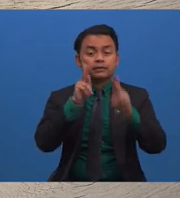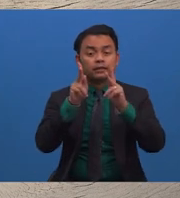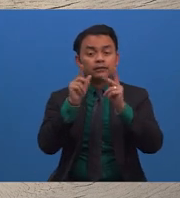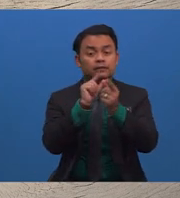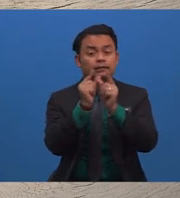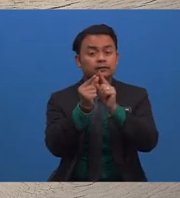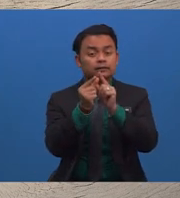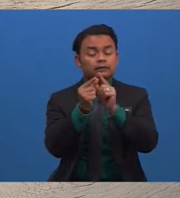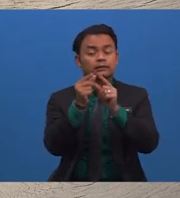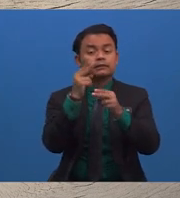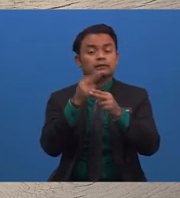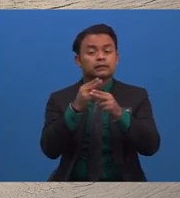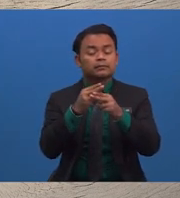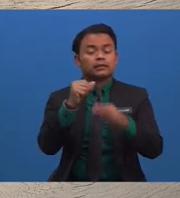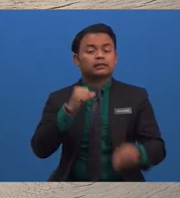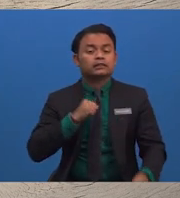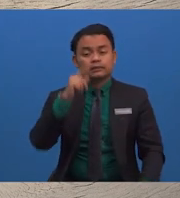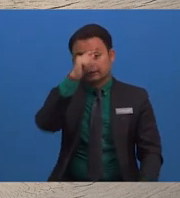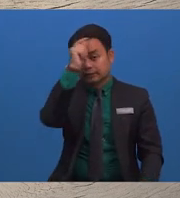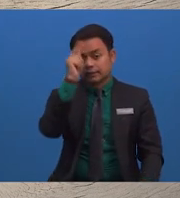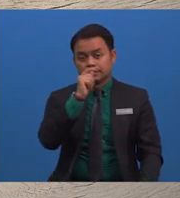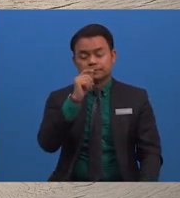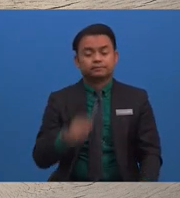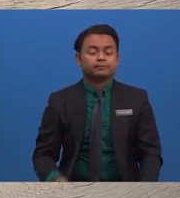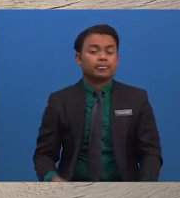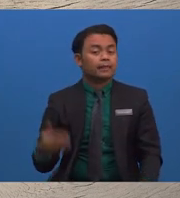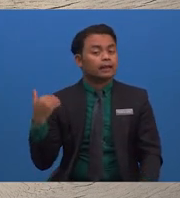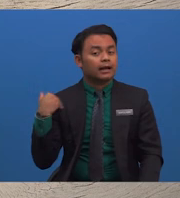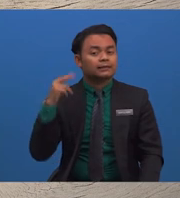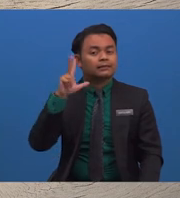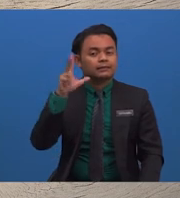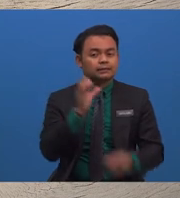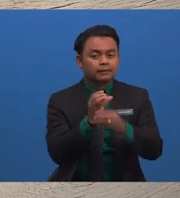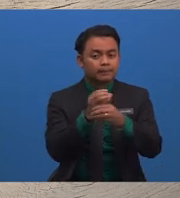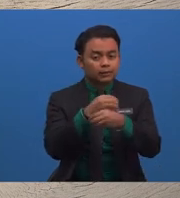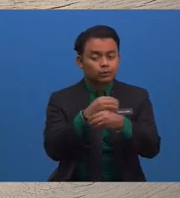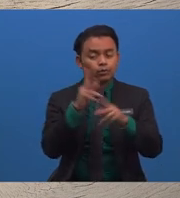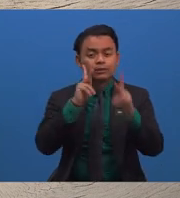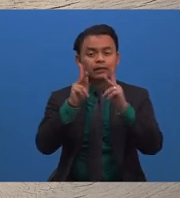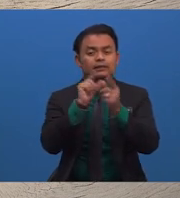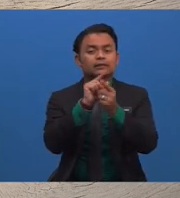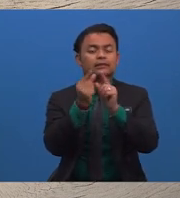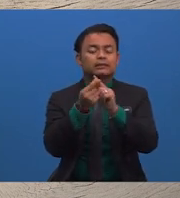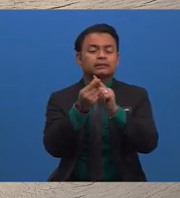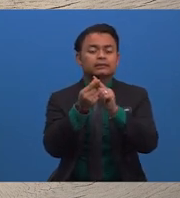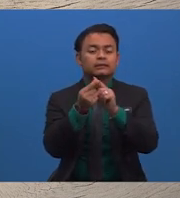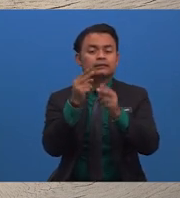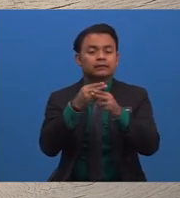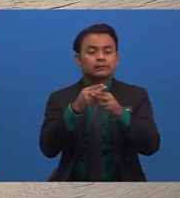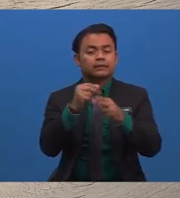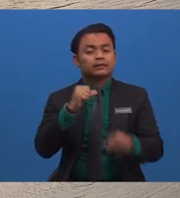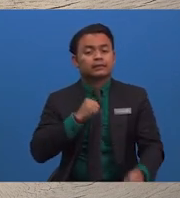diri tanya. Terdapat tiga bentuk kata ganti nama diri tanya iaitu apa,